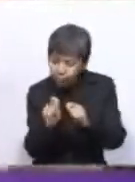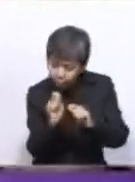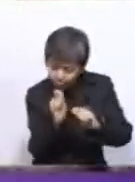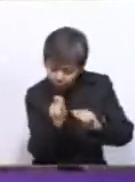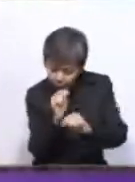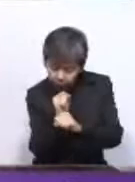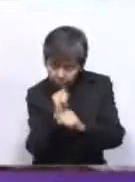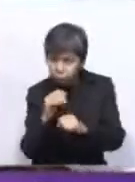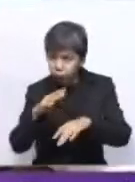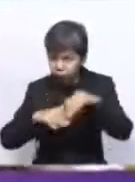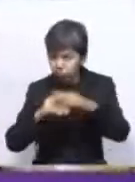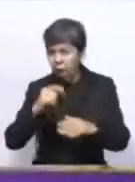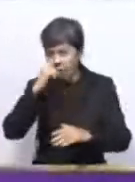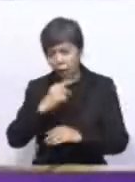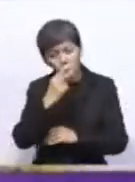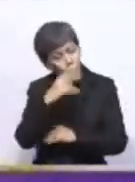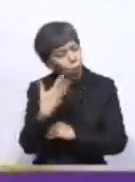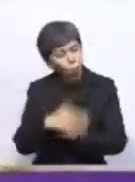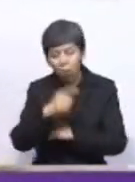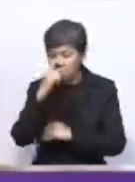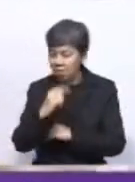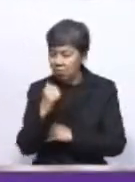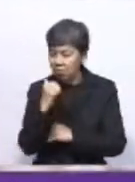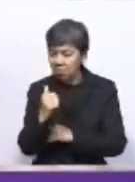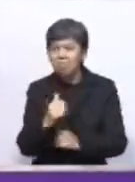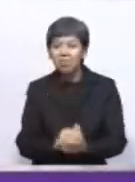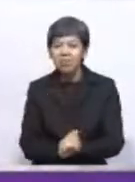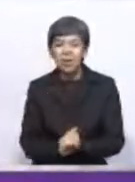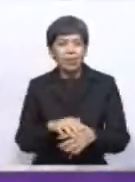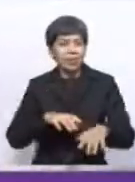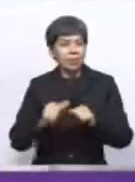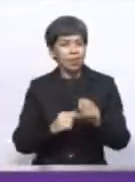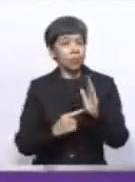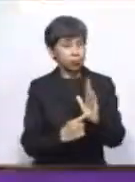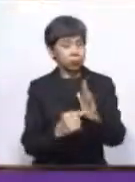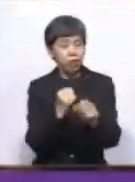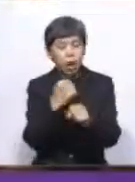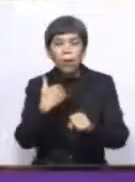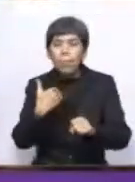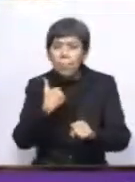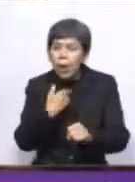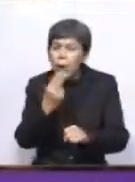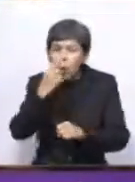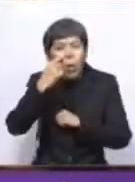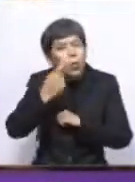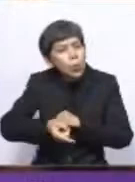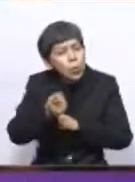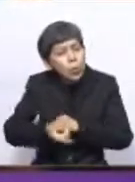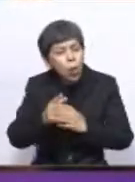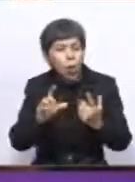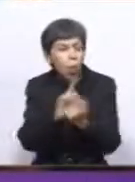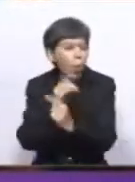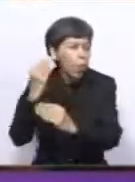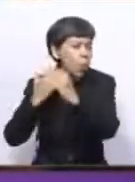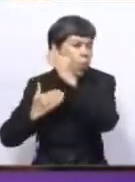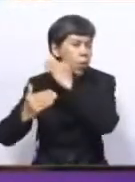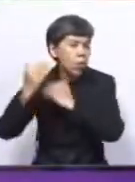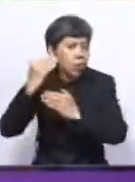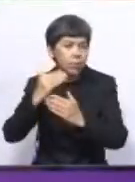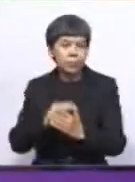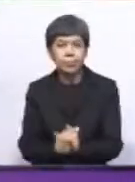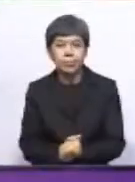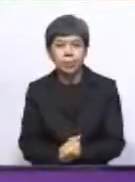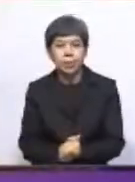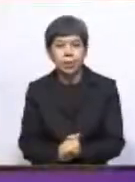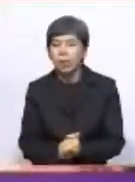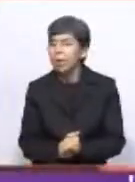าเป็นเอกลักษณ์ของคนไทยที่หาชาติใดเปรียบเทียบนะครับซึ่งทุกงานที่จัดแสดงนั้นก็ล้วนแล้วแต่เป็นงานที่คงไว้ซึ่งขนบโบราณครับ